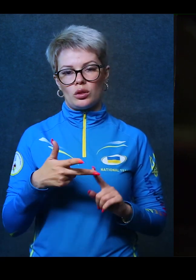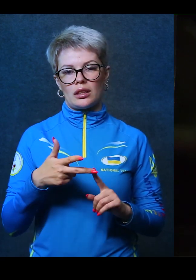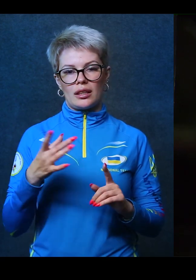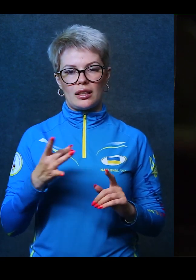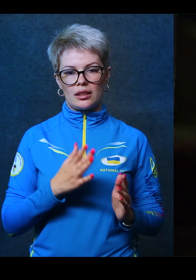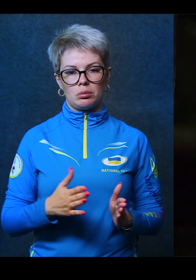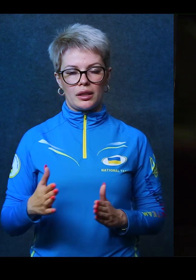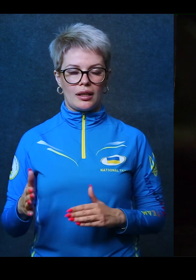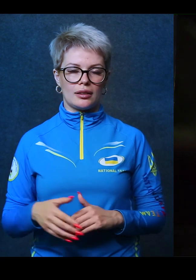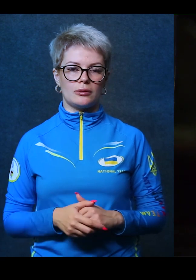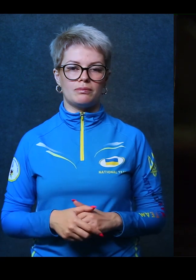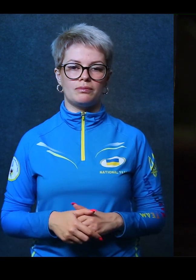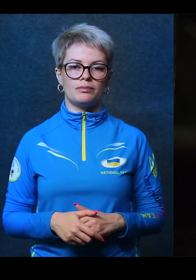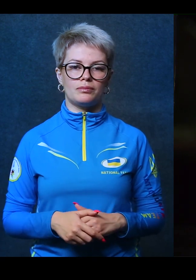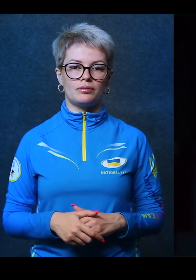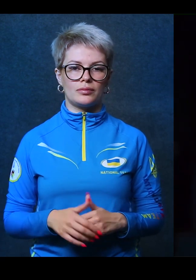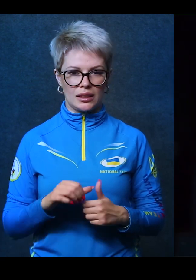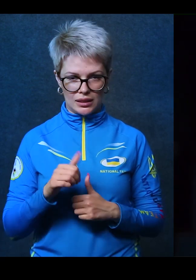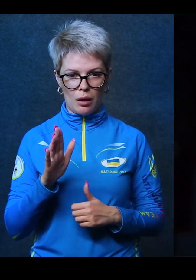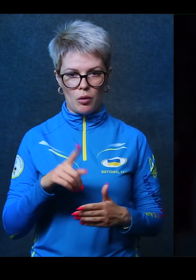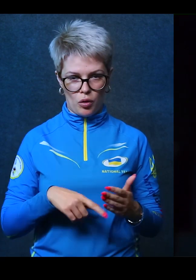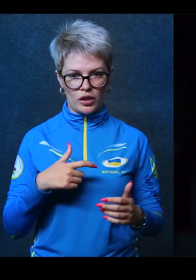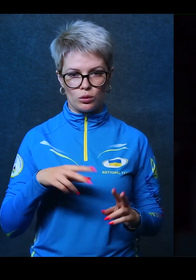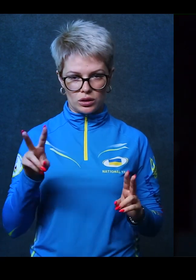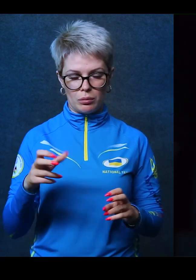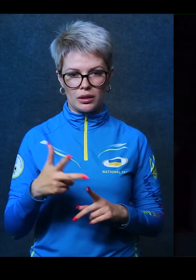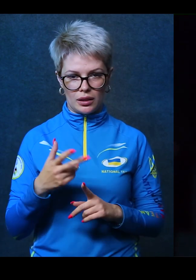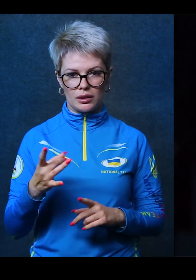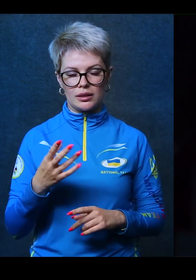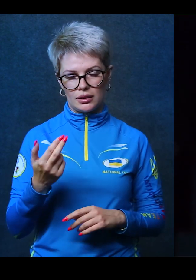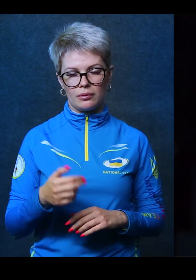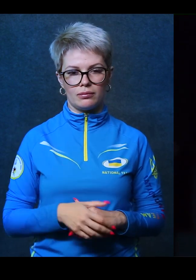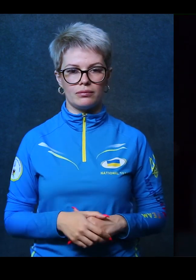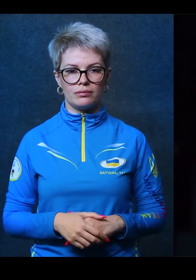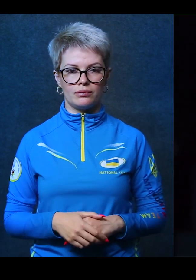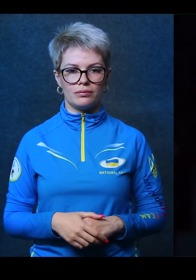третій раз підряд. Ось. Саме у Повіру себе третій раз, так. Правильно?